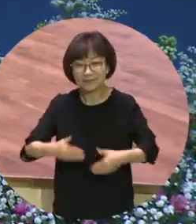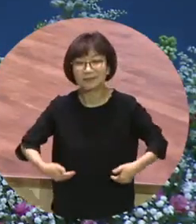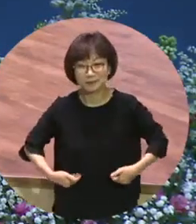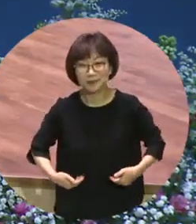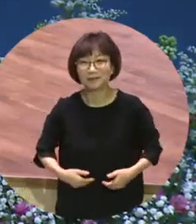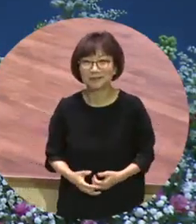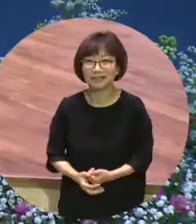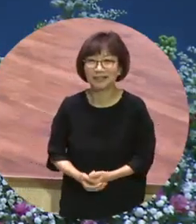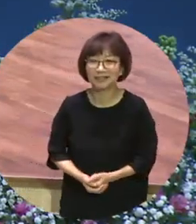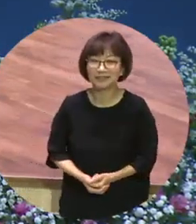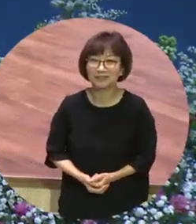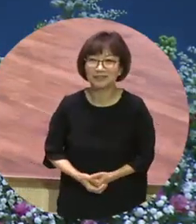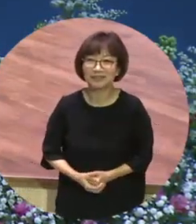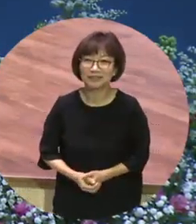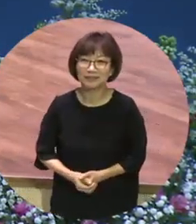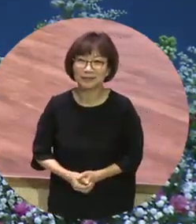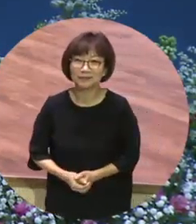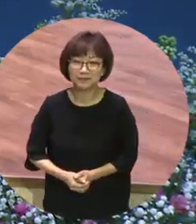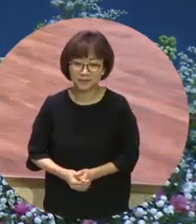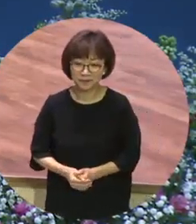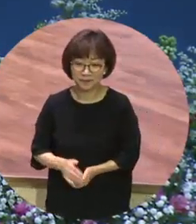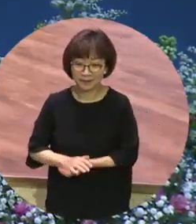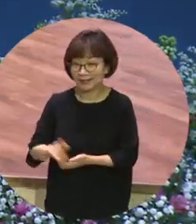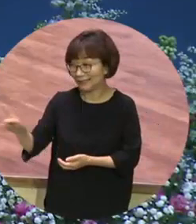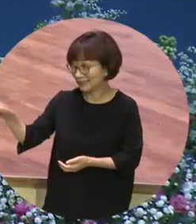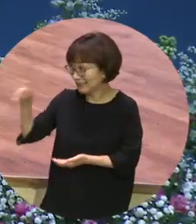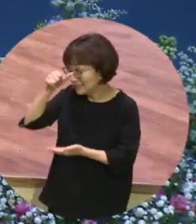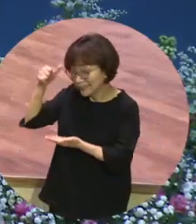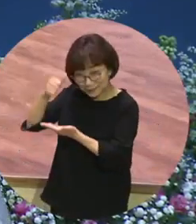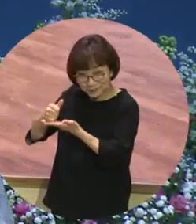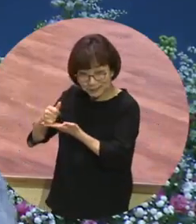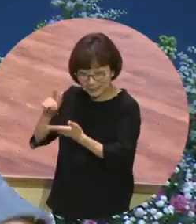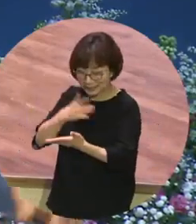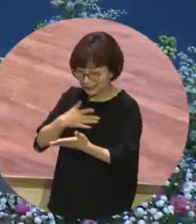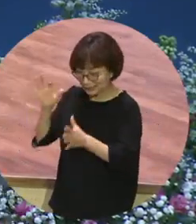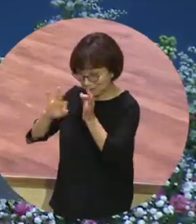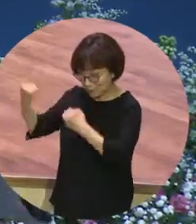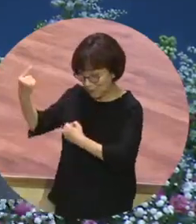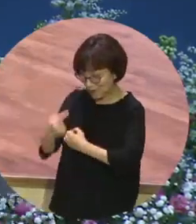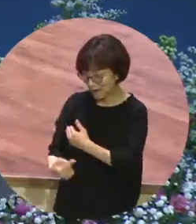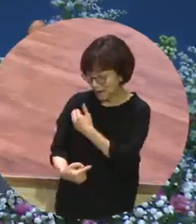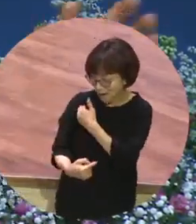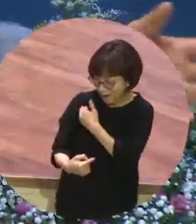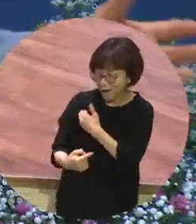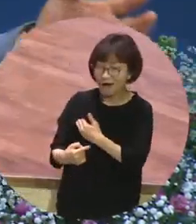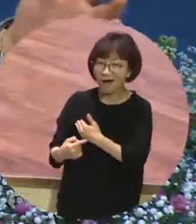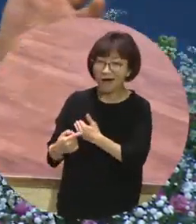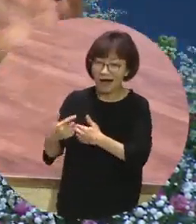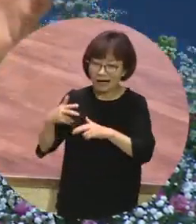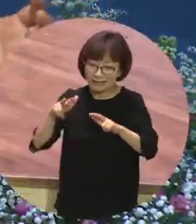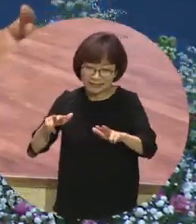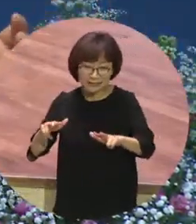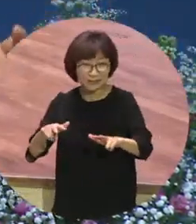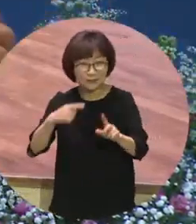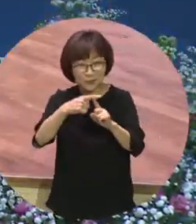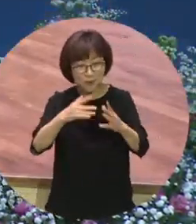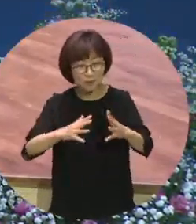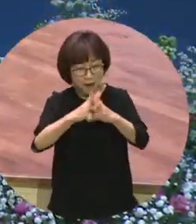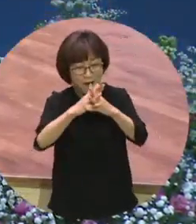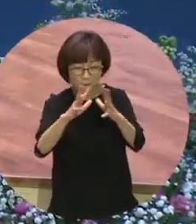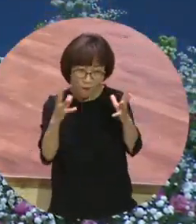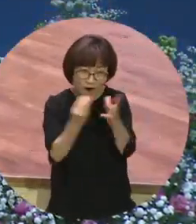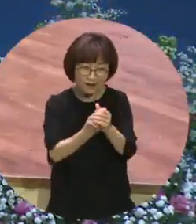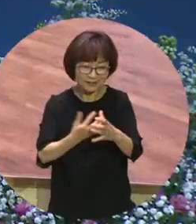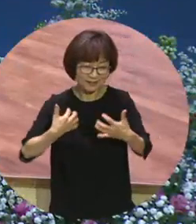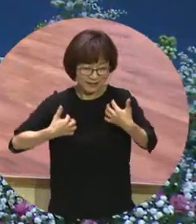우리 당에 서기하고 우리 소위원회에서 와서 그런 목사님 성도들이 막 지금 본당 시대만 해서 너무 좋아가지고 이래 좋아하는데 목사님